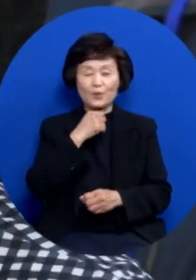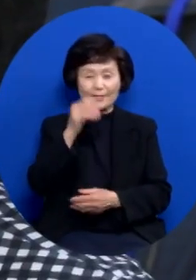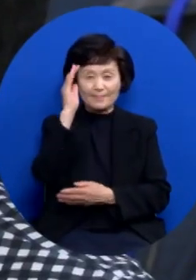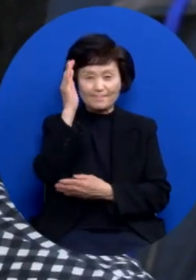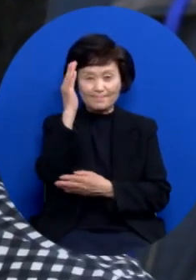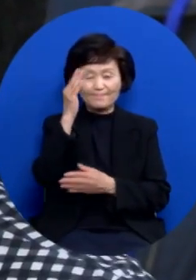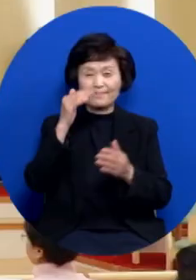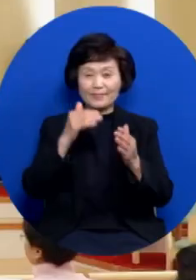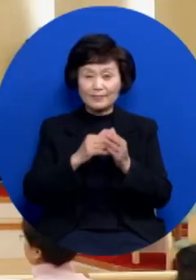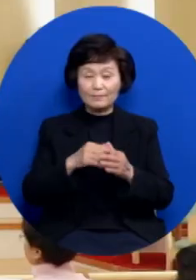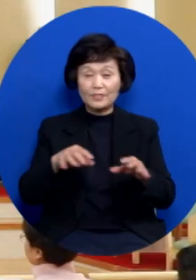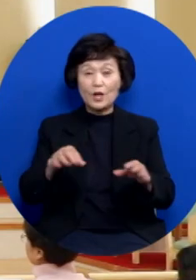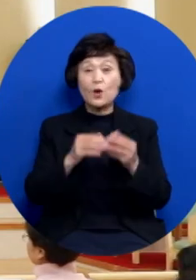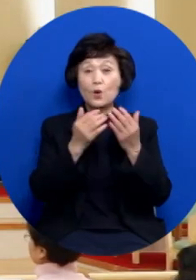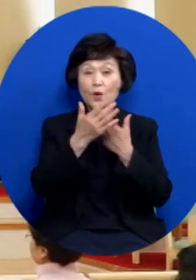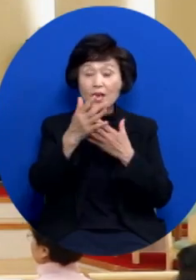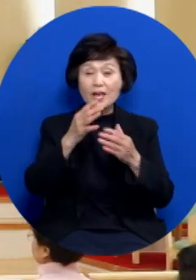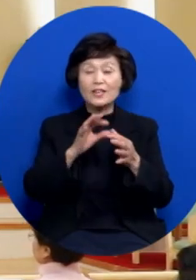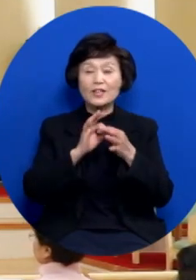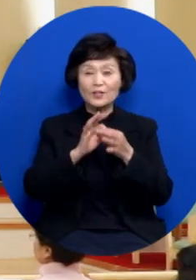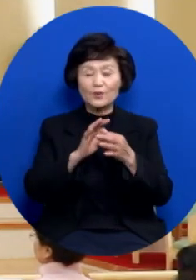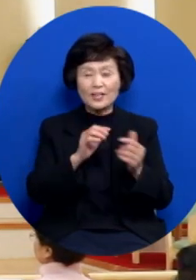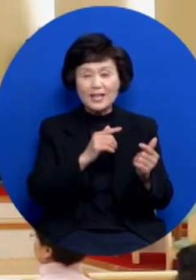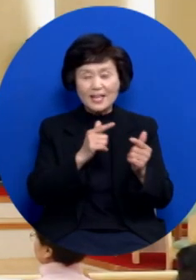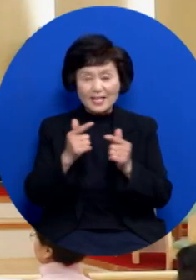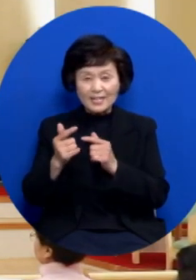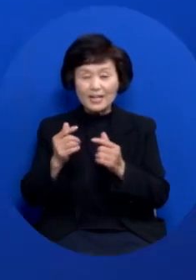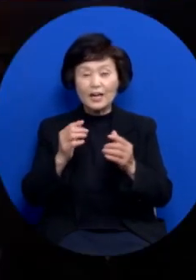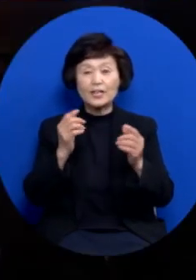총회를 통해 사역보고를 비롯한 정례회무를 처리했습니다.